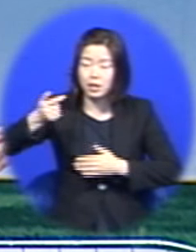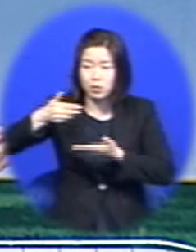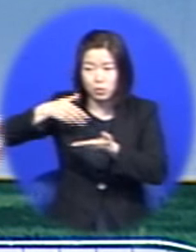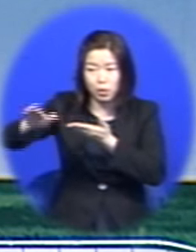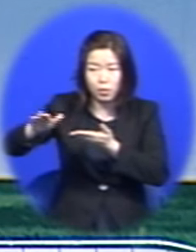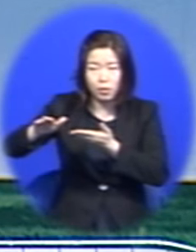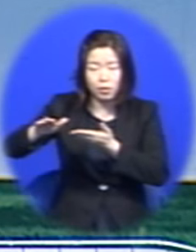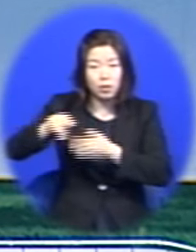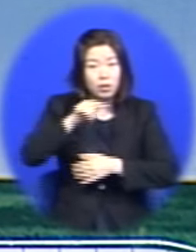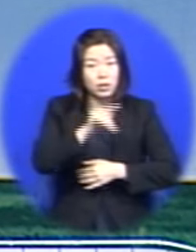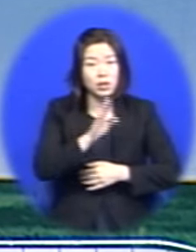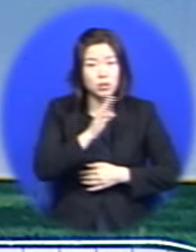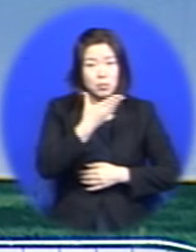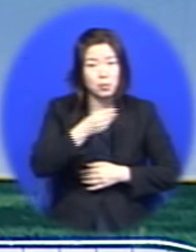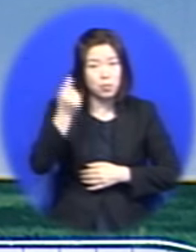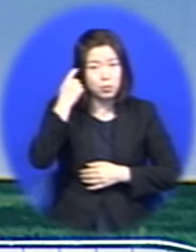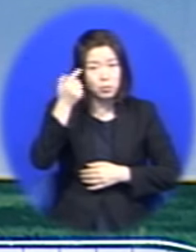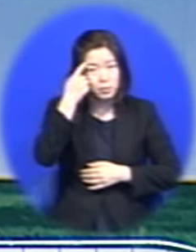복음일까요?